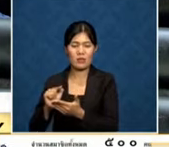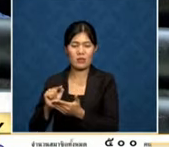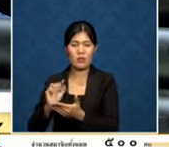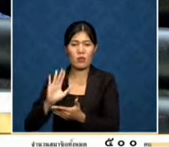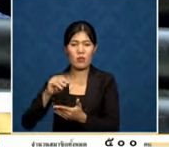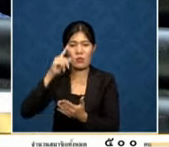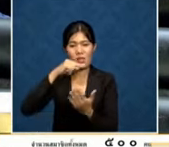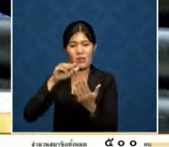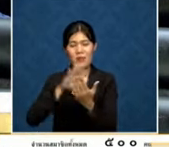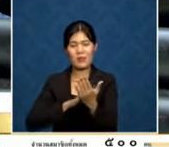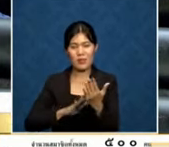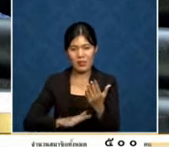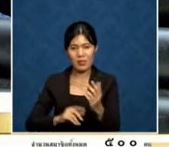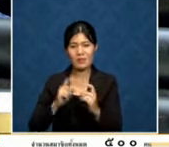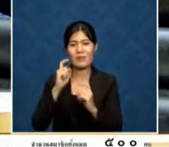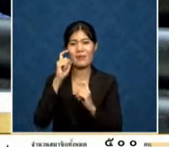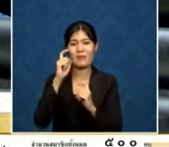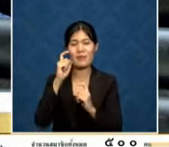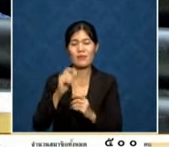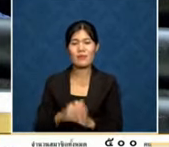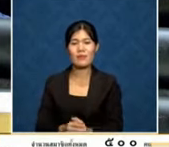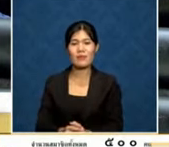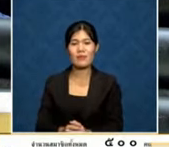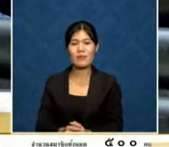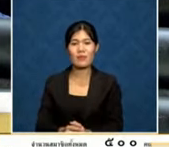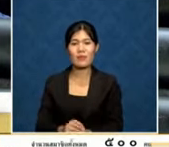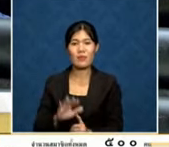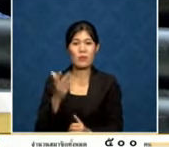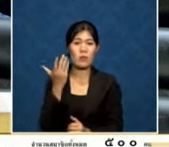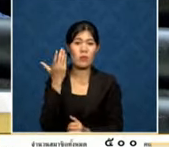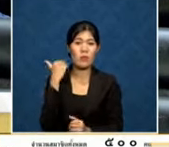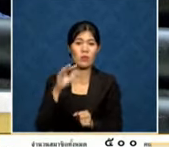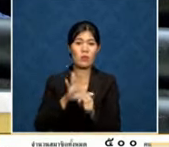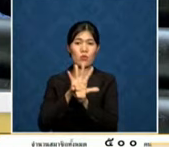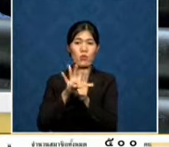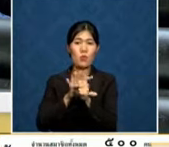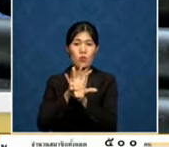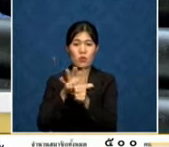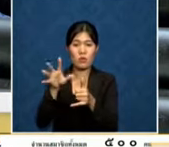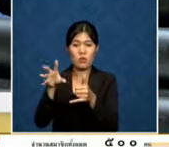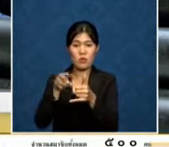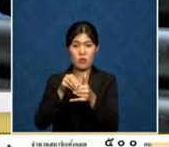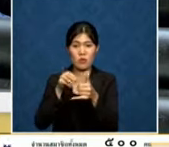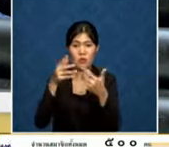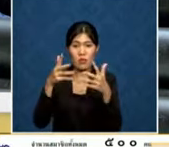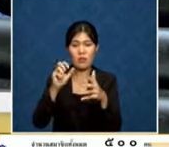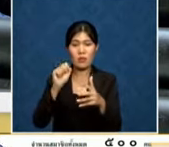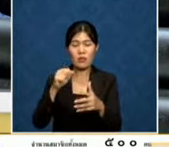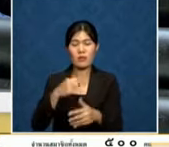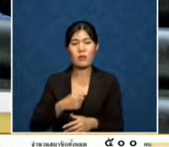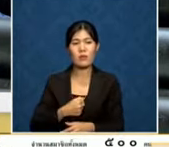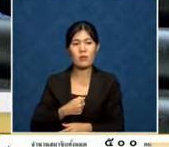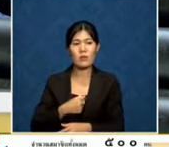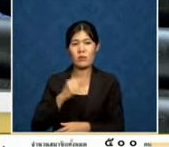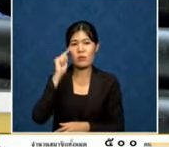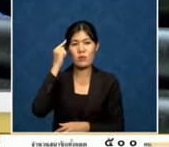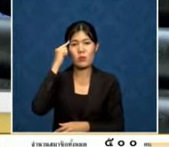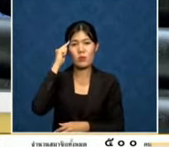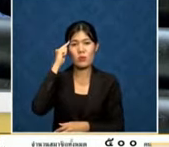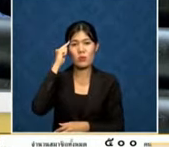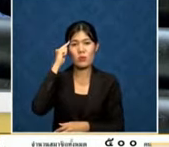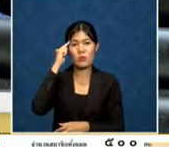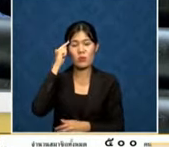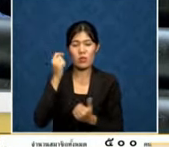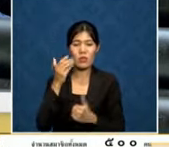เสี่ยงวันก่อนท่านนายกท่านติดโควิดไปแล้วพวกเราก็ไม่มีใครรู้ว่าใน